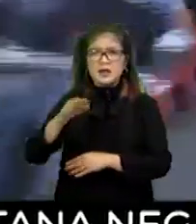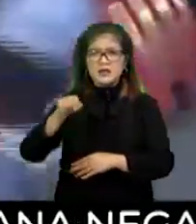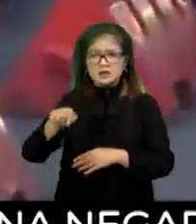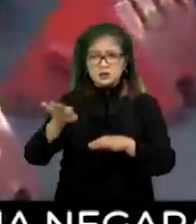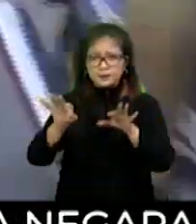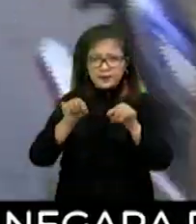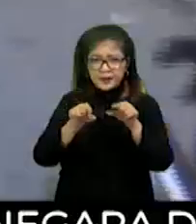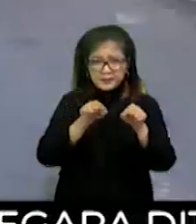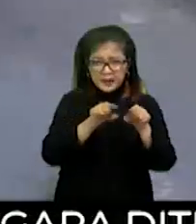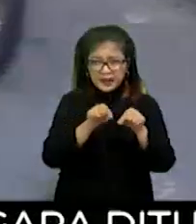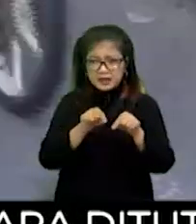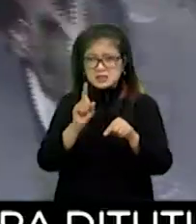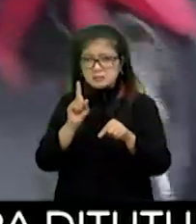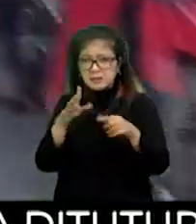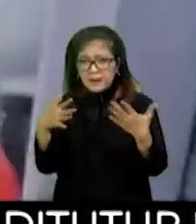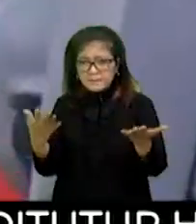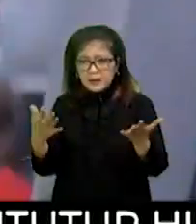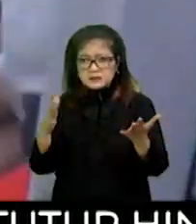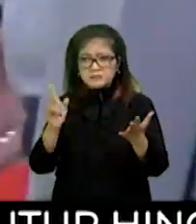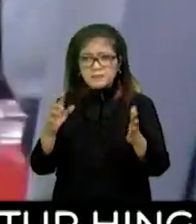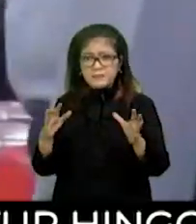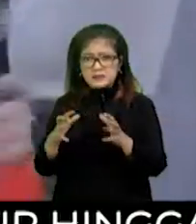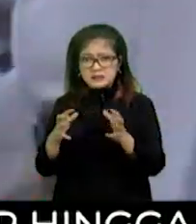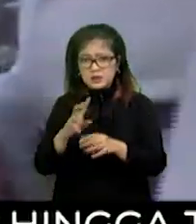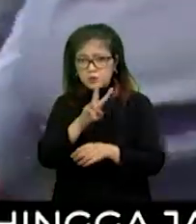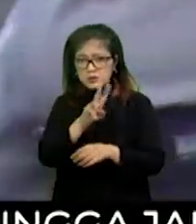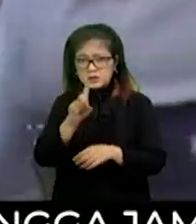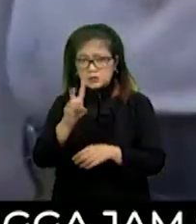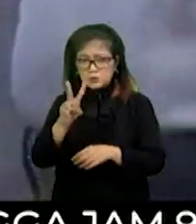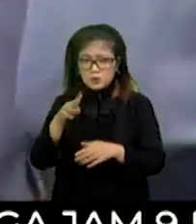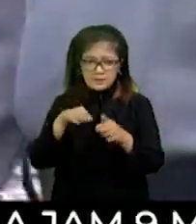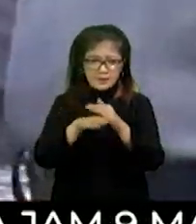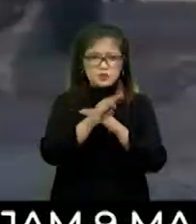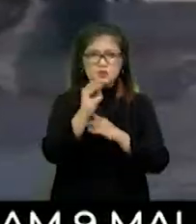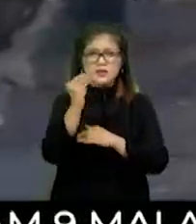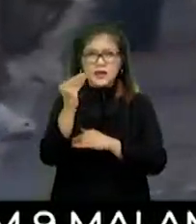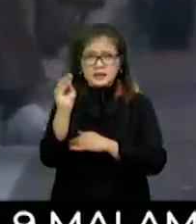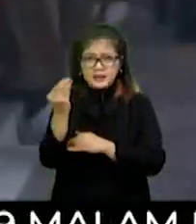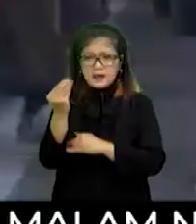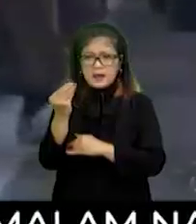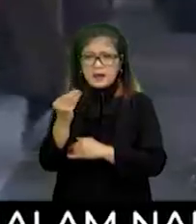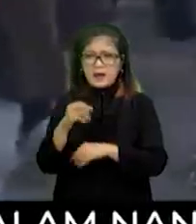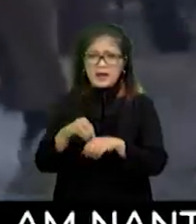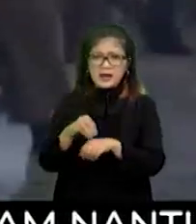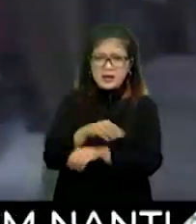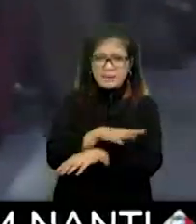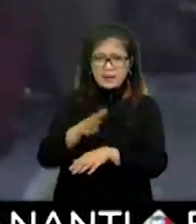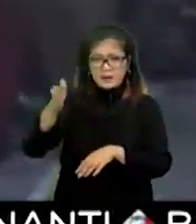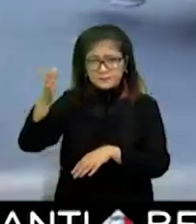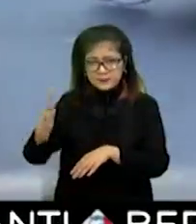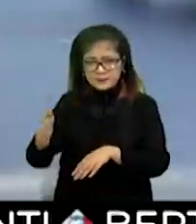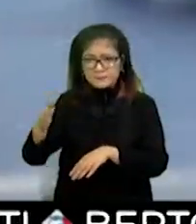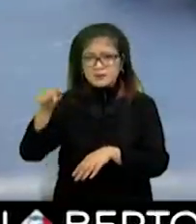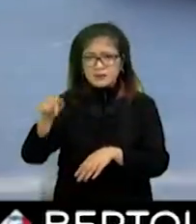masuknya massa aksi reuni 212 dari luar daerah. Dampak dari penyekatan arus lalu lintas di Jalan Raya